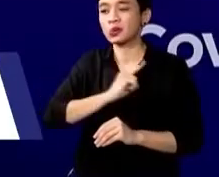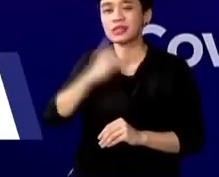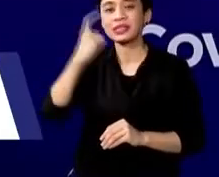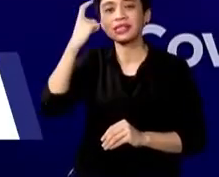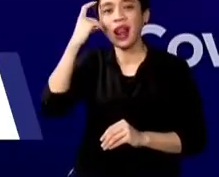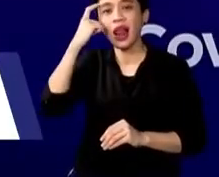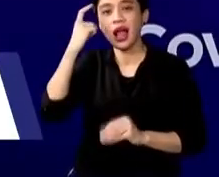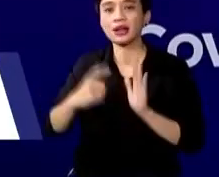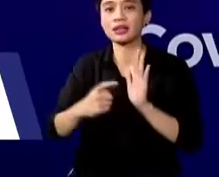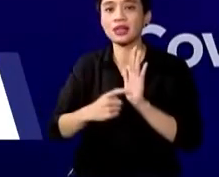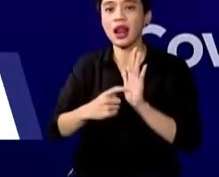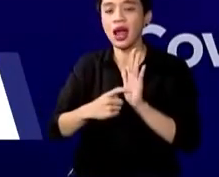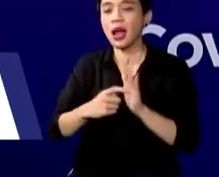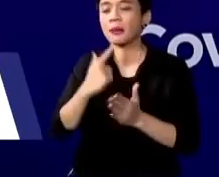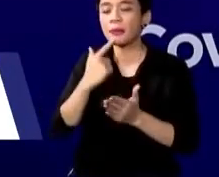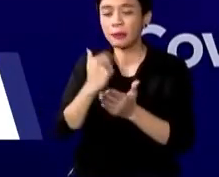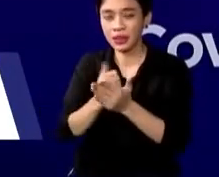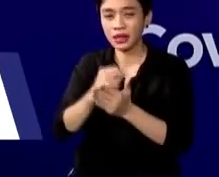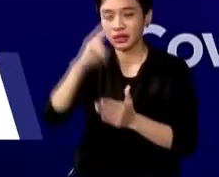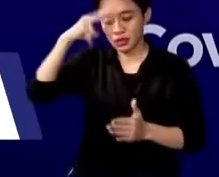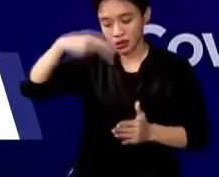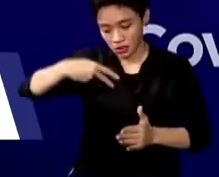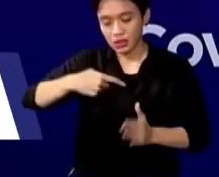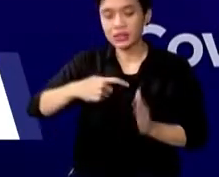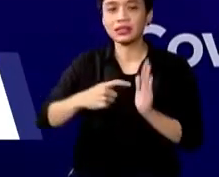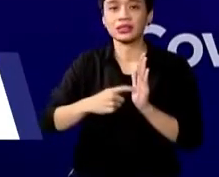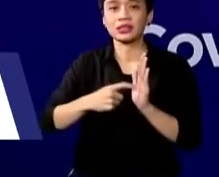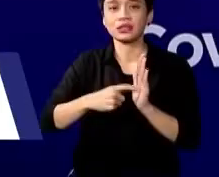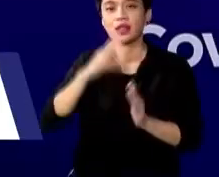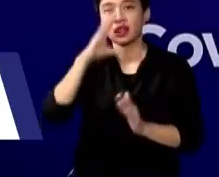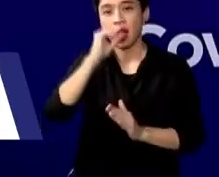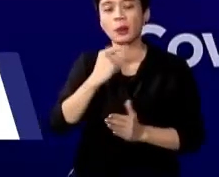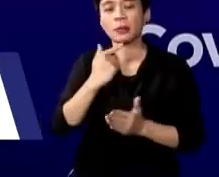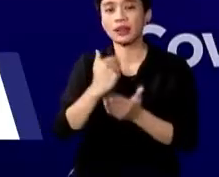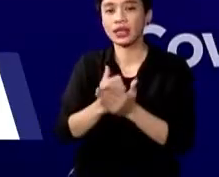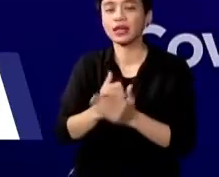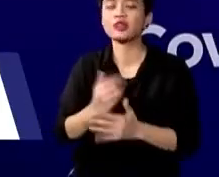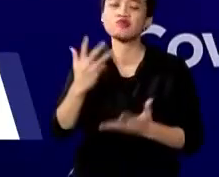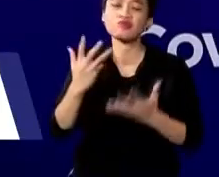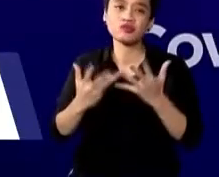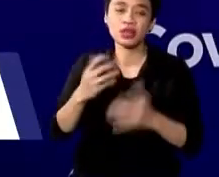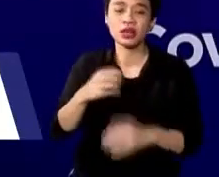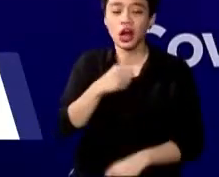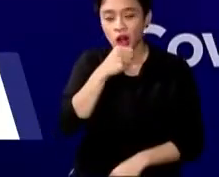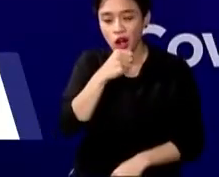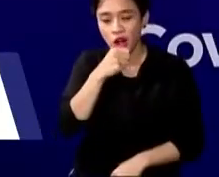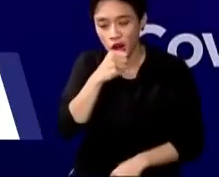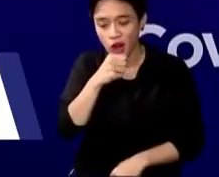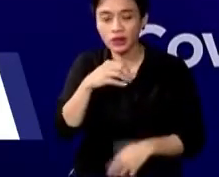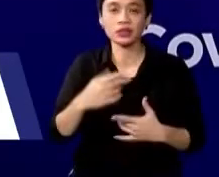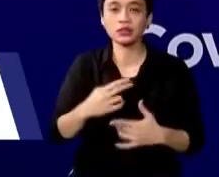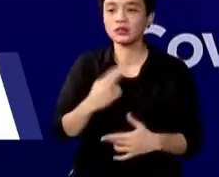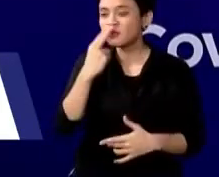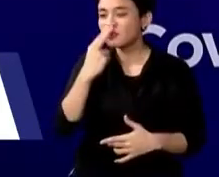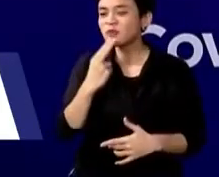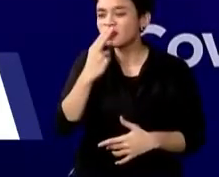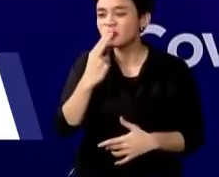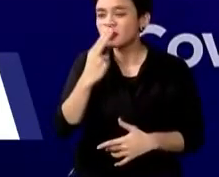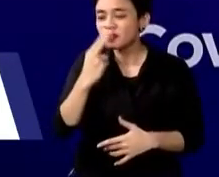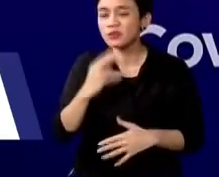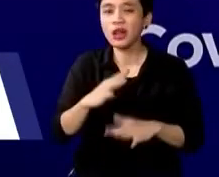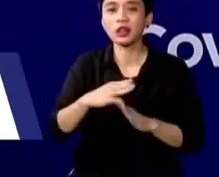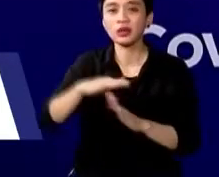jadi pengenalan gejala ini penting jadi dengan mengenali secara Dini misalnya dia batuk pilek atau